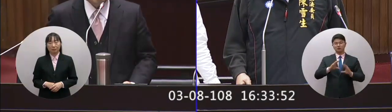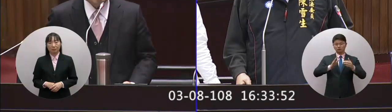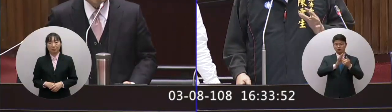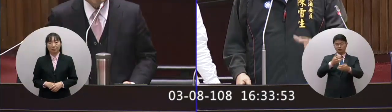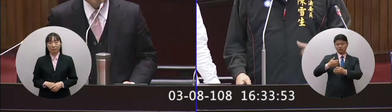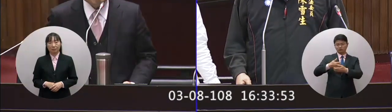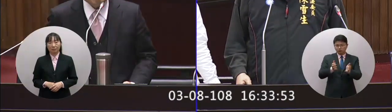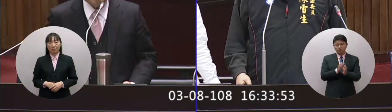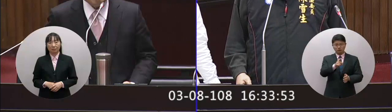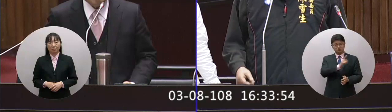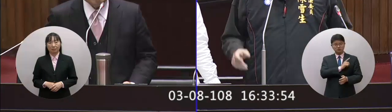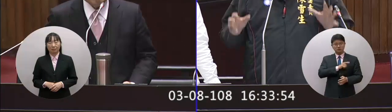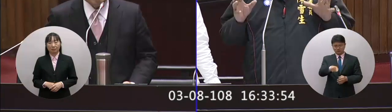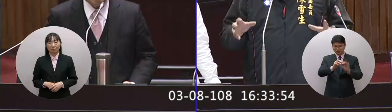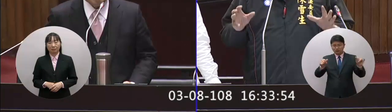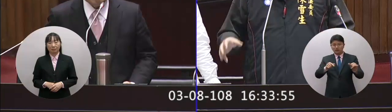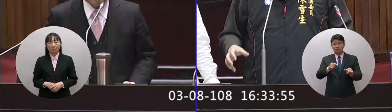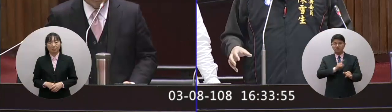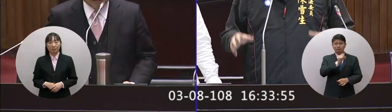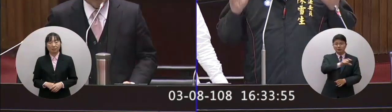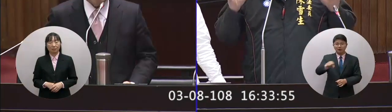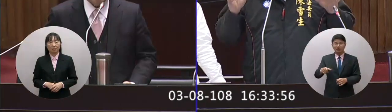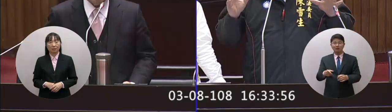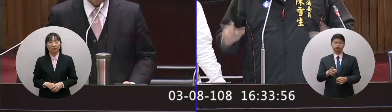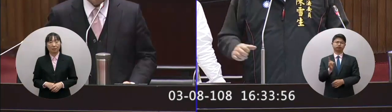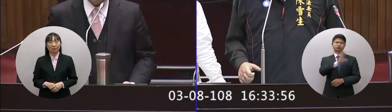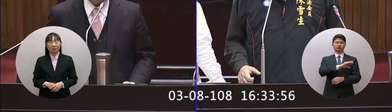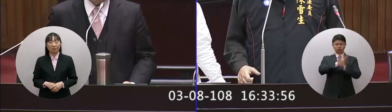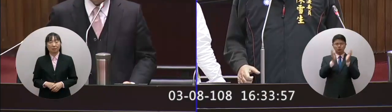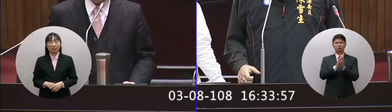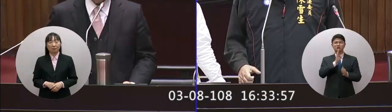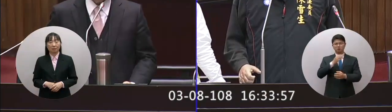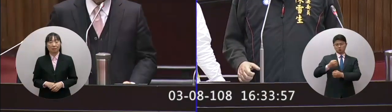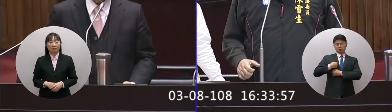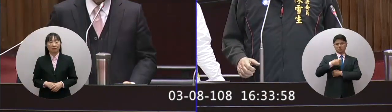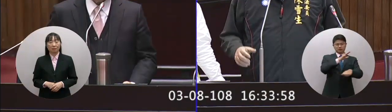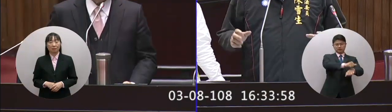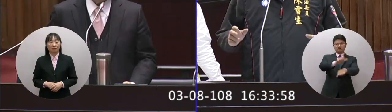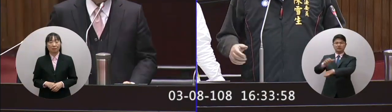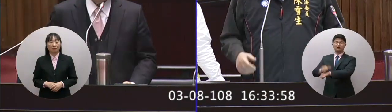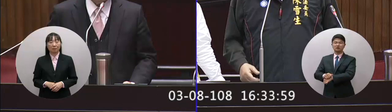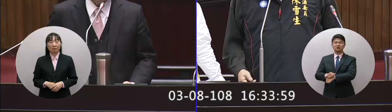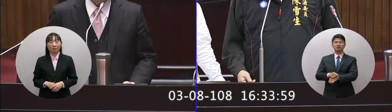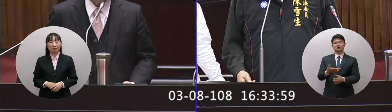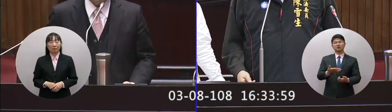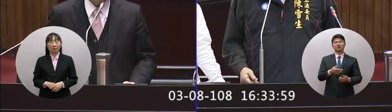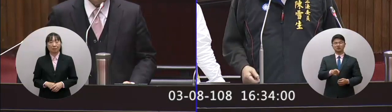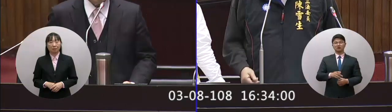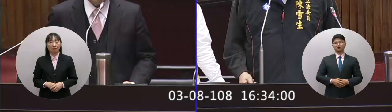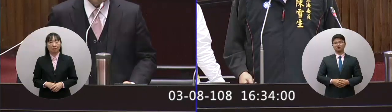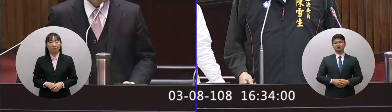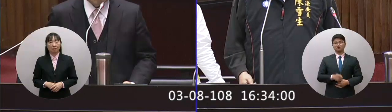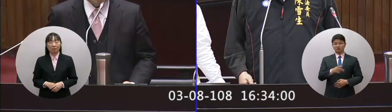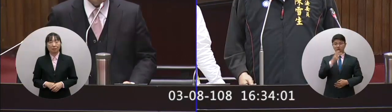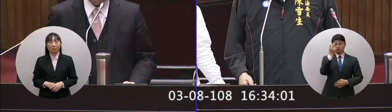块地啊用钱买的？都是军事强占嘛，军事占领，啊，但是它的管理机关却是国有